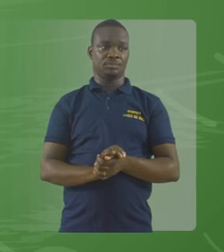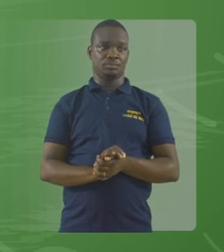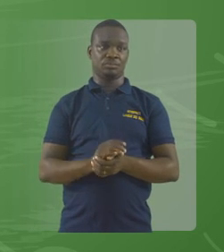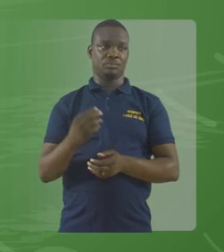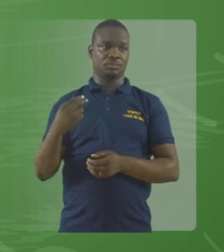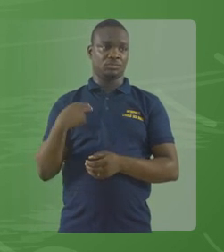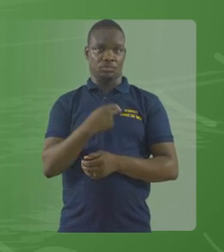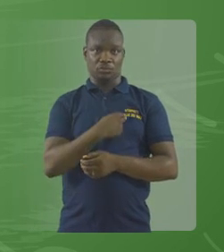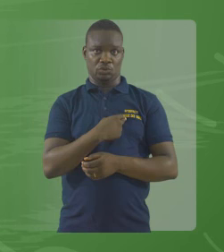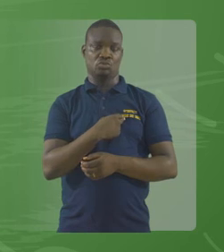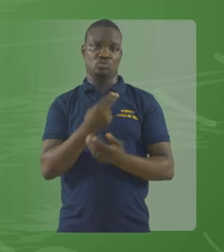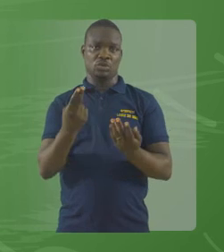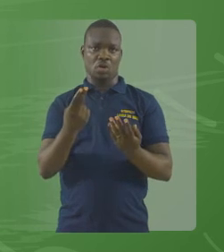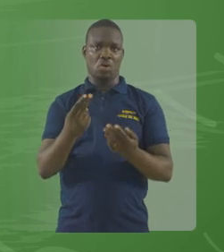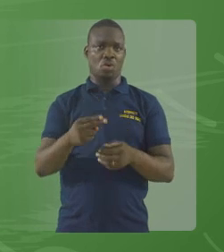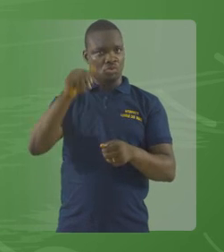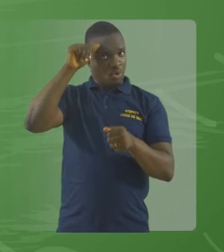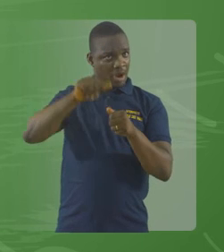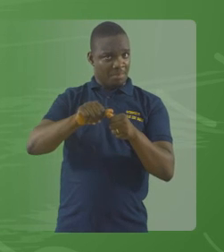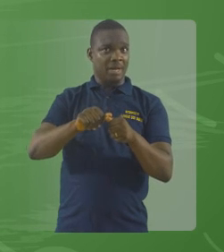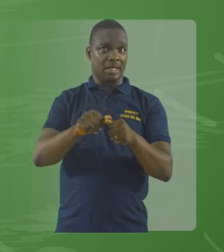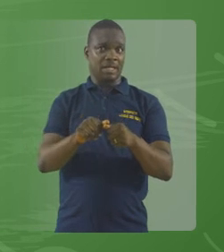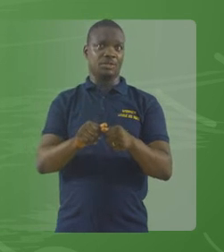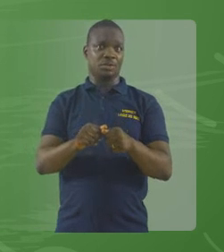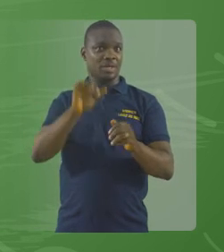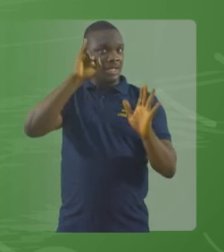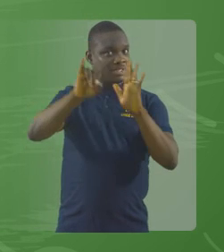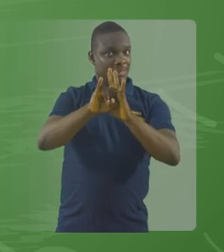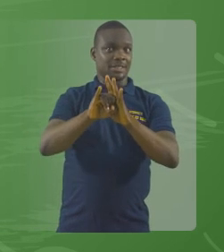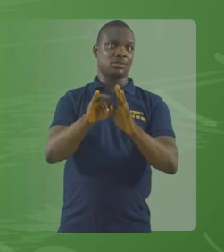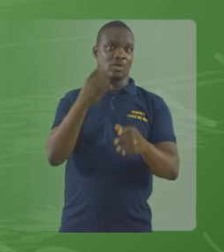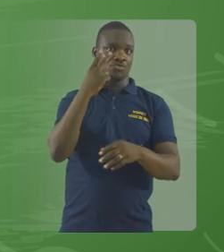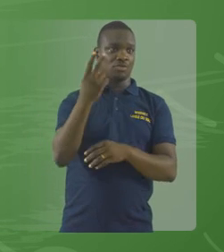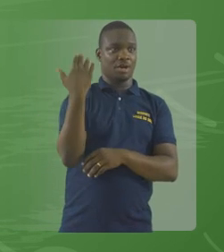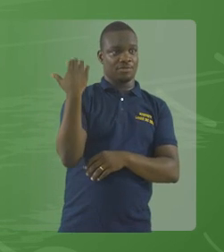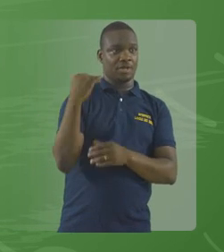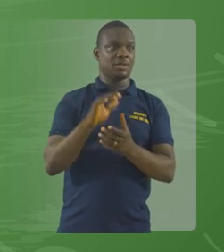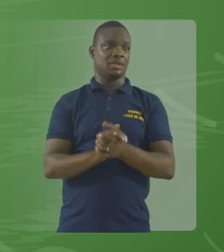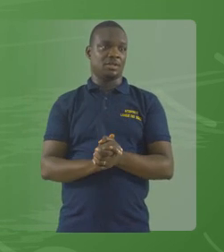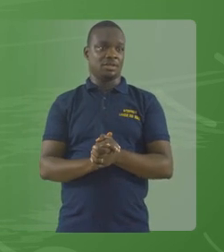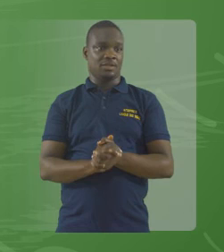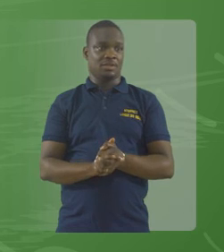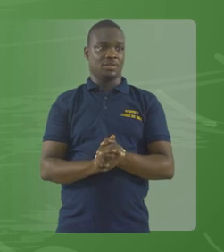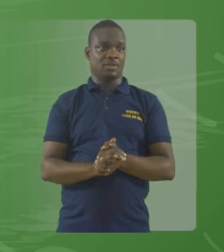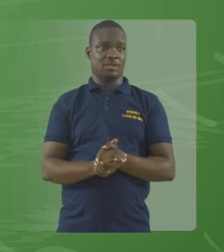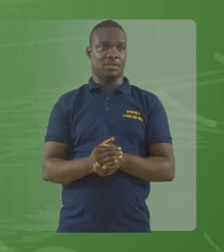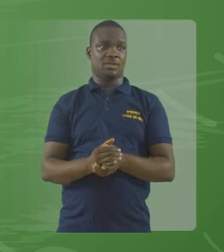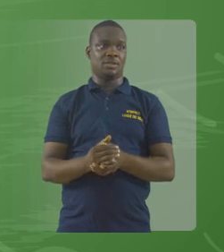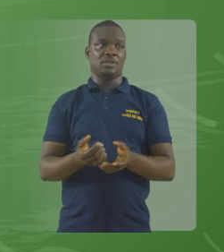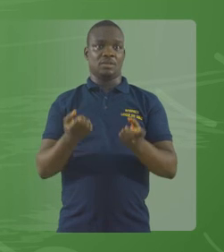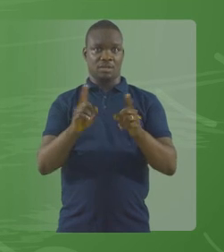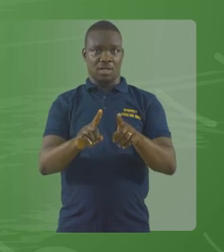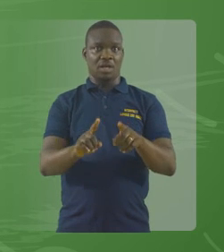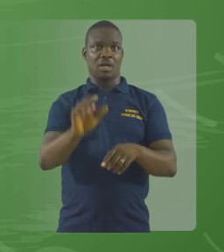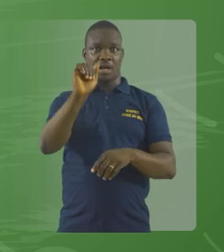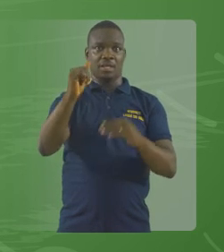Nous référons donc à notre schéma de tout à l'heure. Quand A est égal à 1, la nature